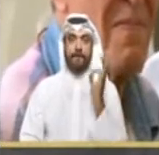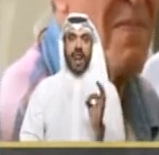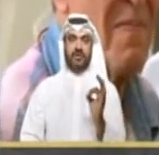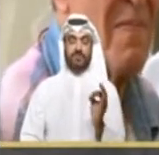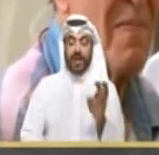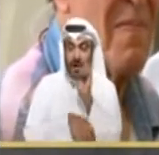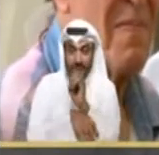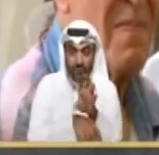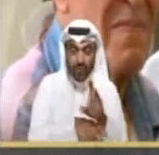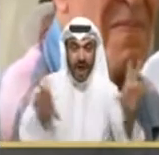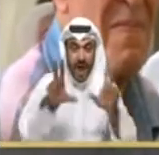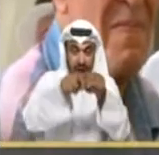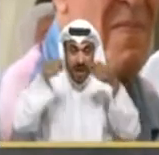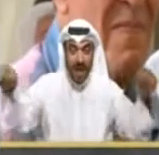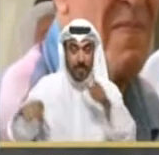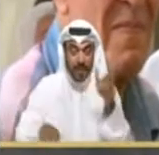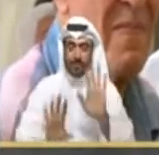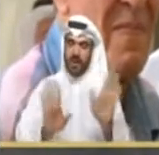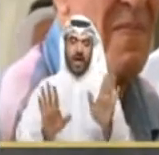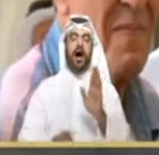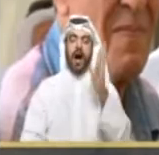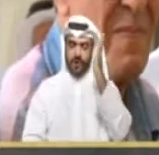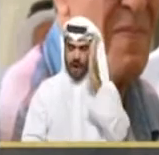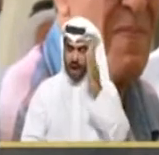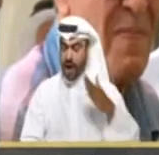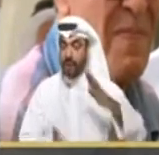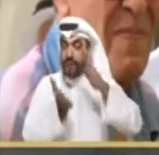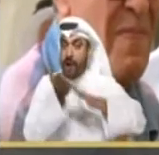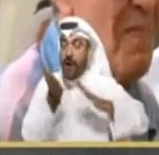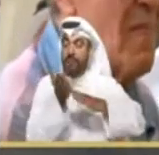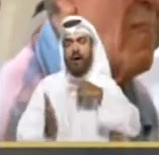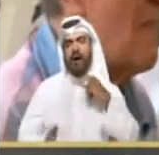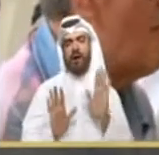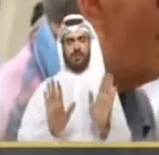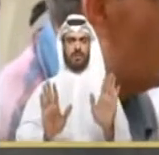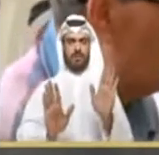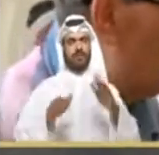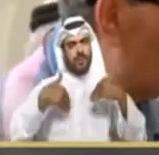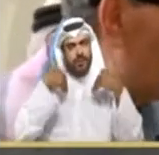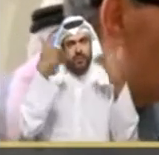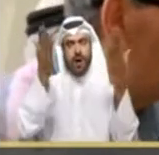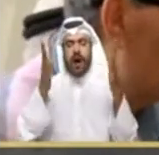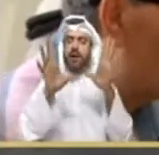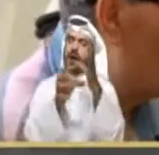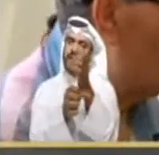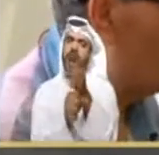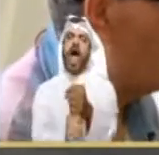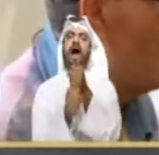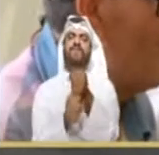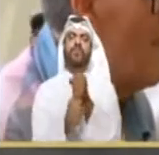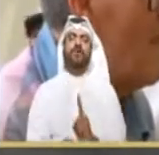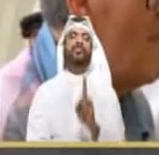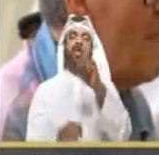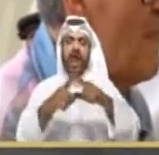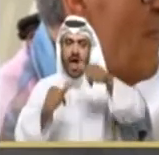يمكن شرحها للناس، إلا أن سموه محيط بكل المخاطر والمخاوف الموجودة في أذناء أبنائه النواب، وهي أيضا